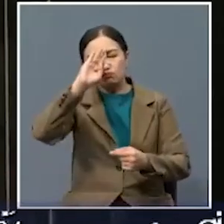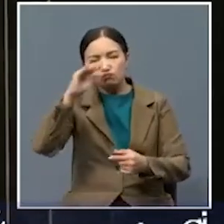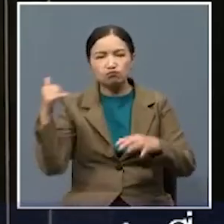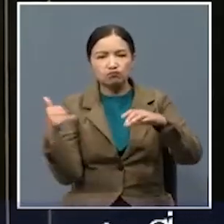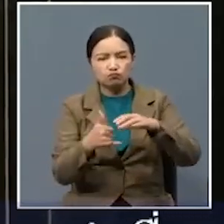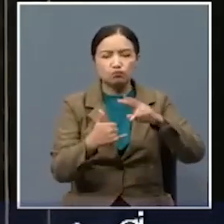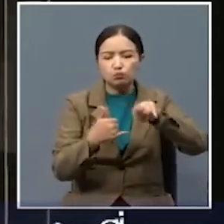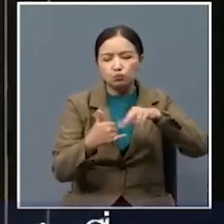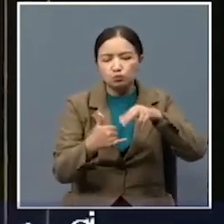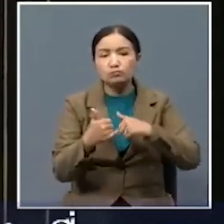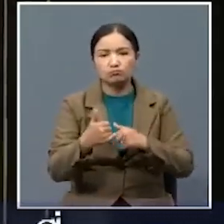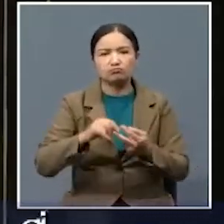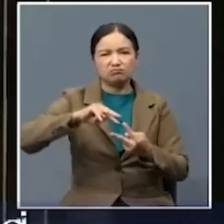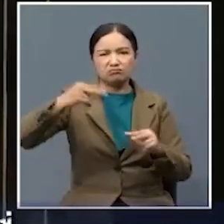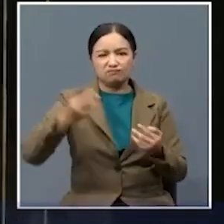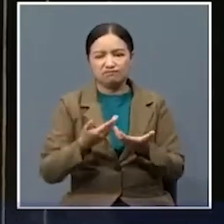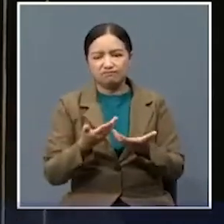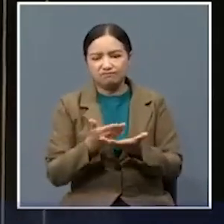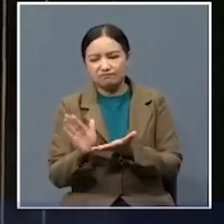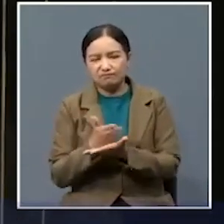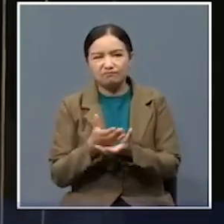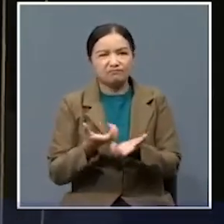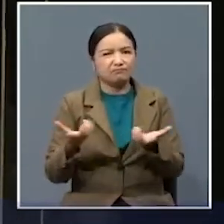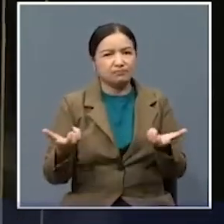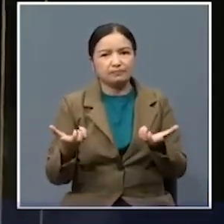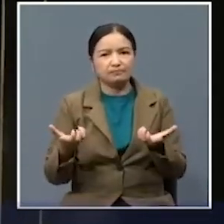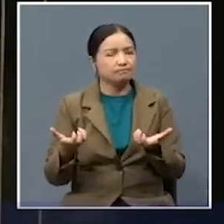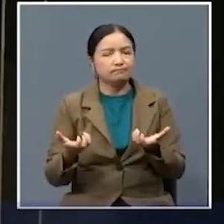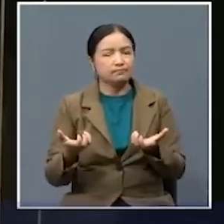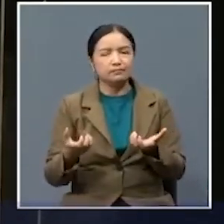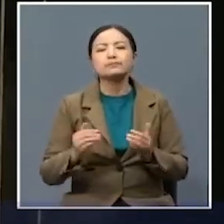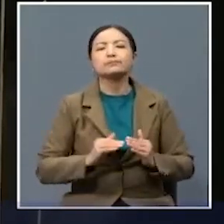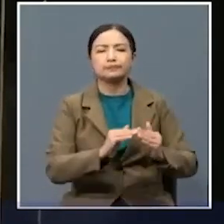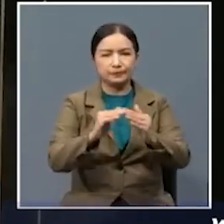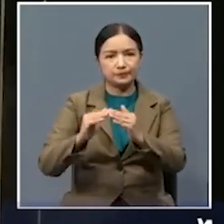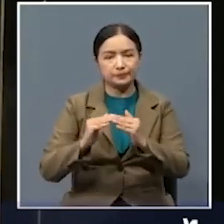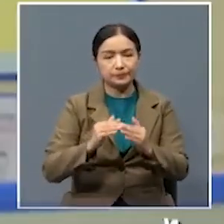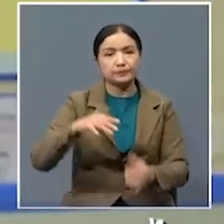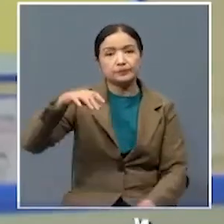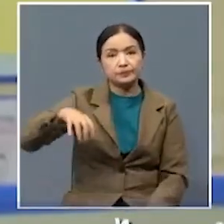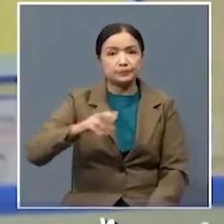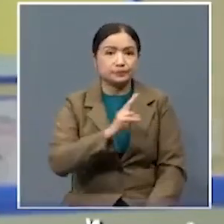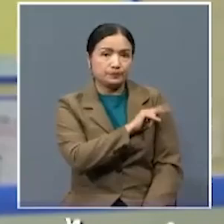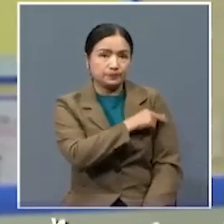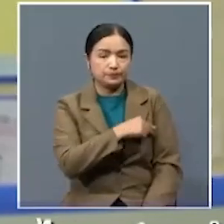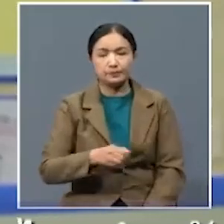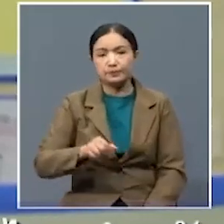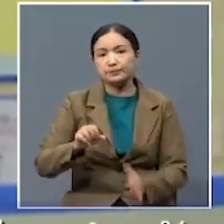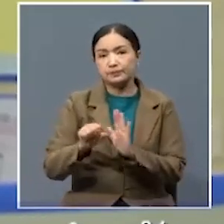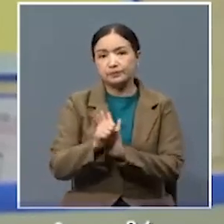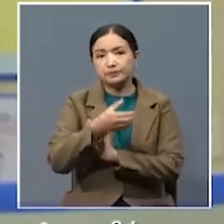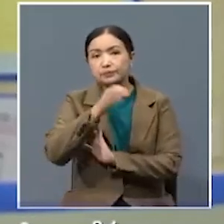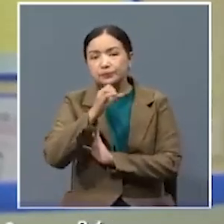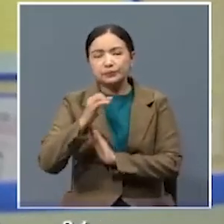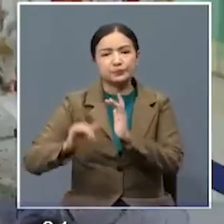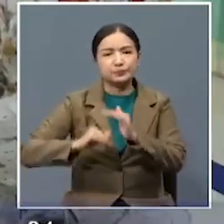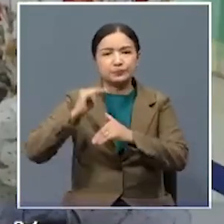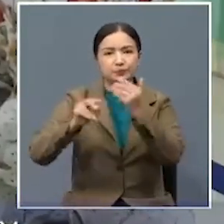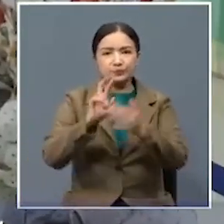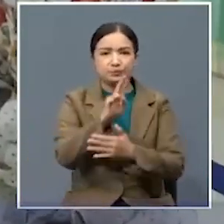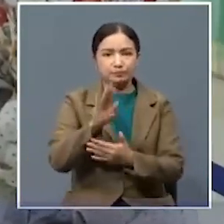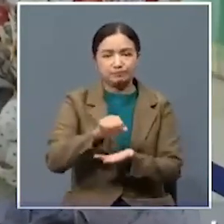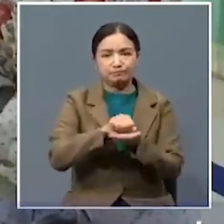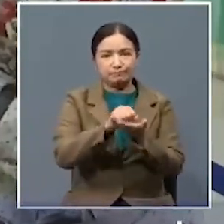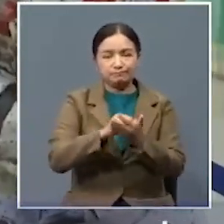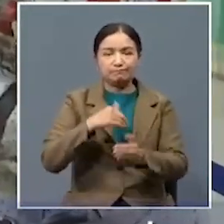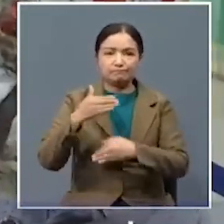าลโดยไม่มีการแบ่งเชื้อชาติหรือชนชั้นวรรณะซึ่งโรงพยาบาลสมเด็จพยุพราชสระแก้วได้มีการพัฒนาระบบบริการอ